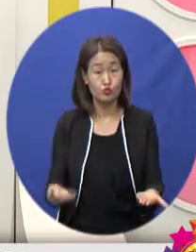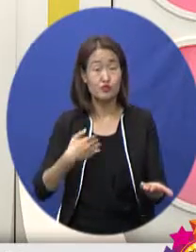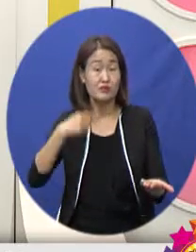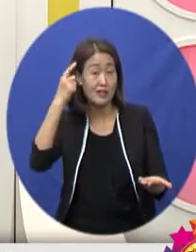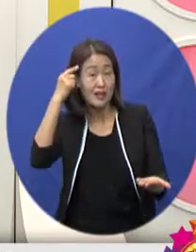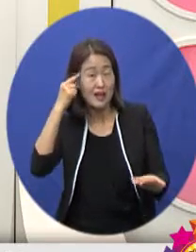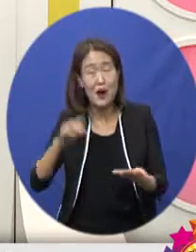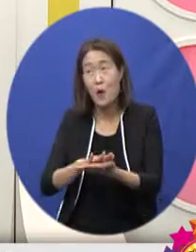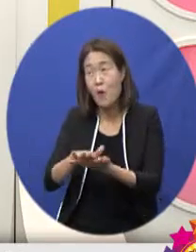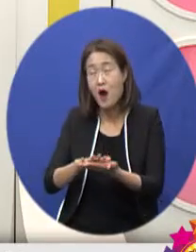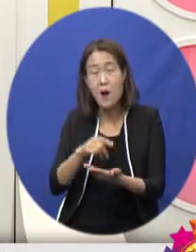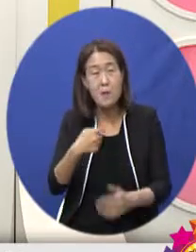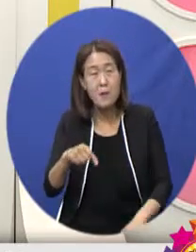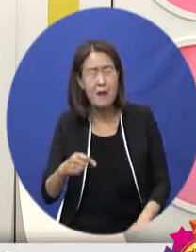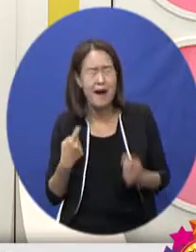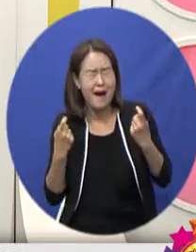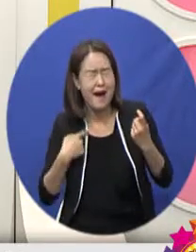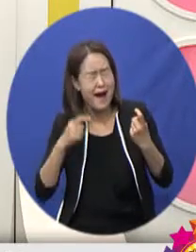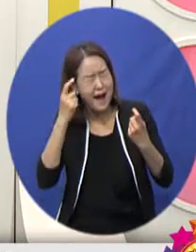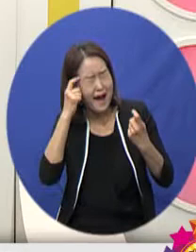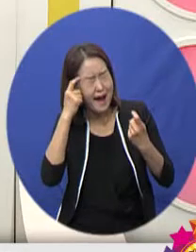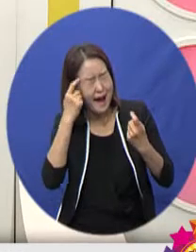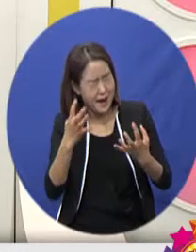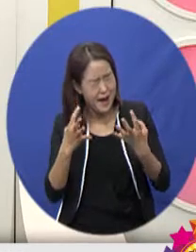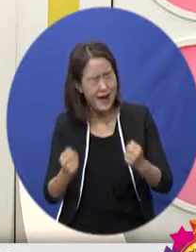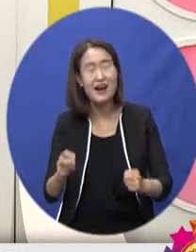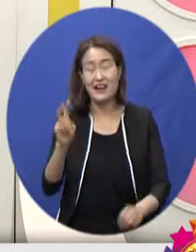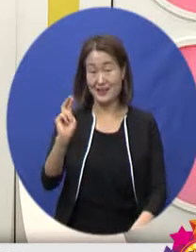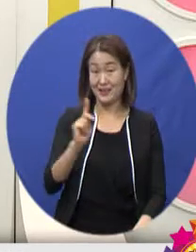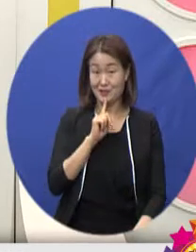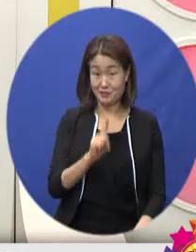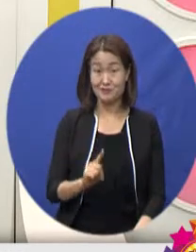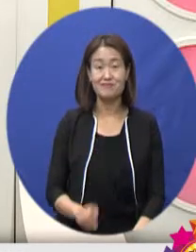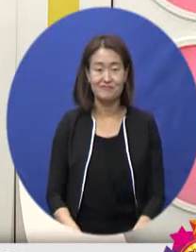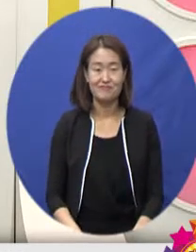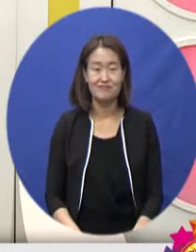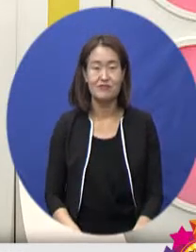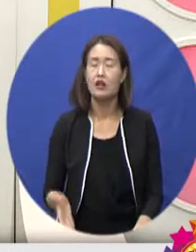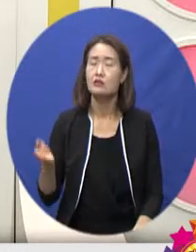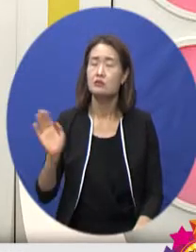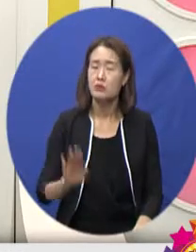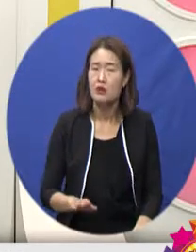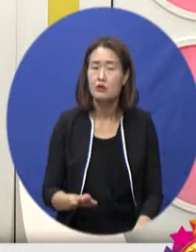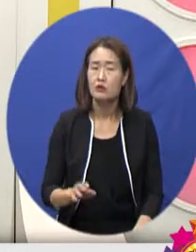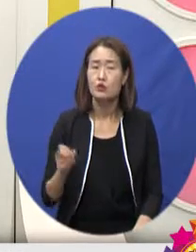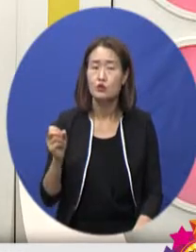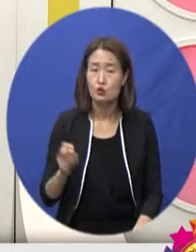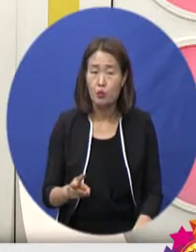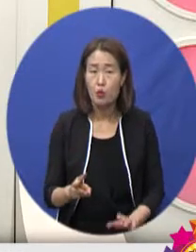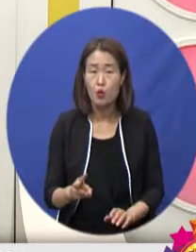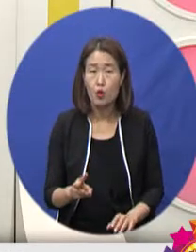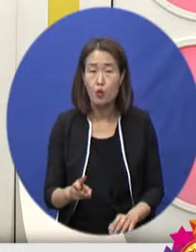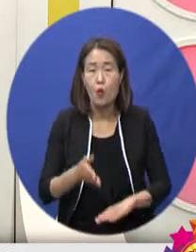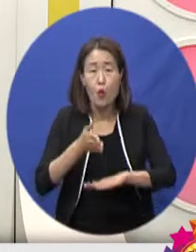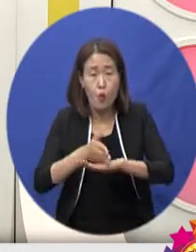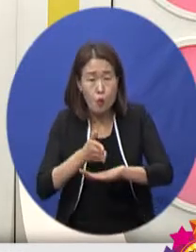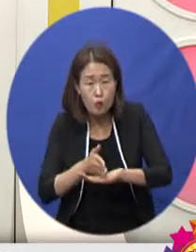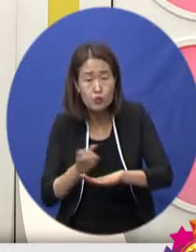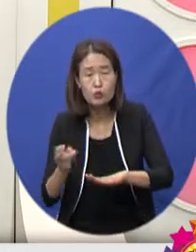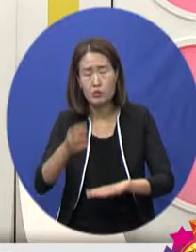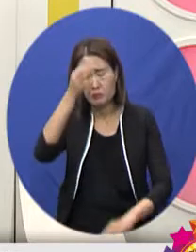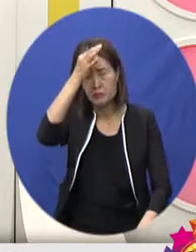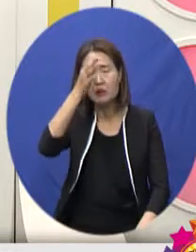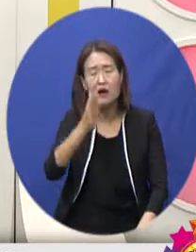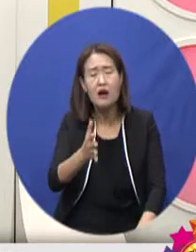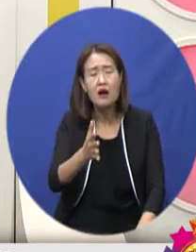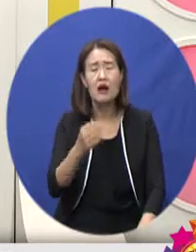어딜 놀러 갈까, 네. 막 이렇게 생각하시는 분들 많으실 텐데요. 또 그러다 보면은 고마웠던 분들이나 또 미안했던 분,